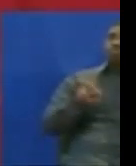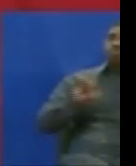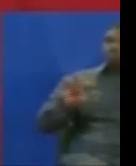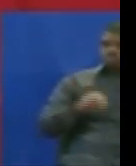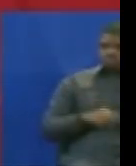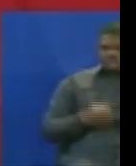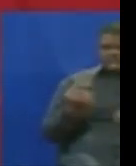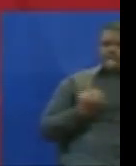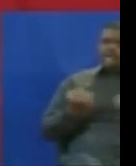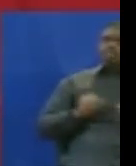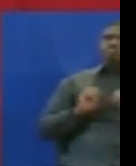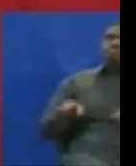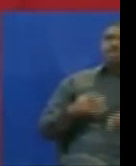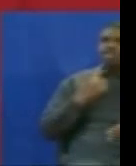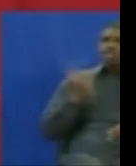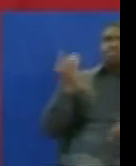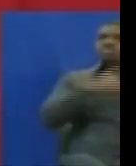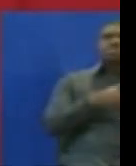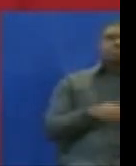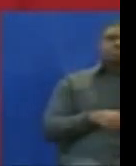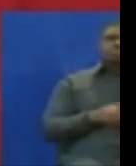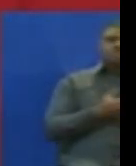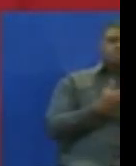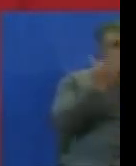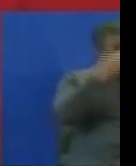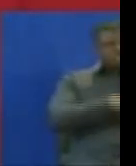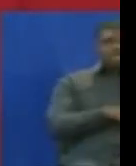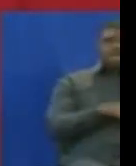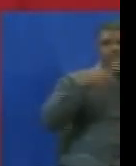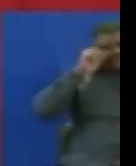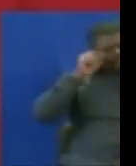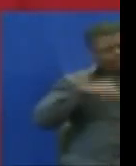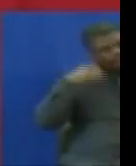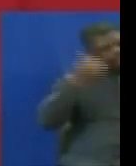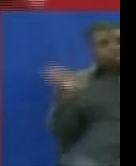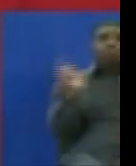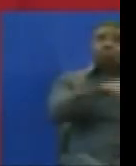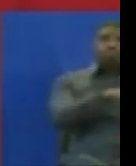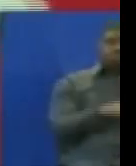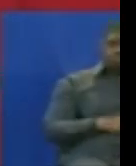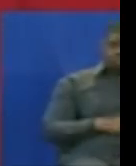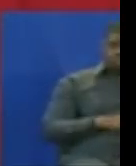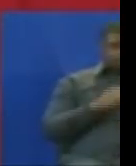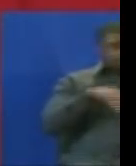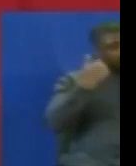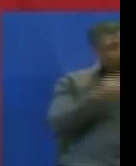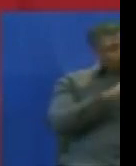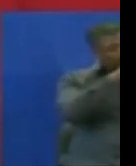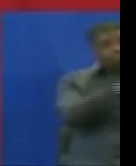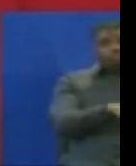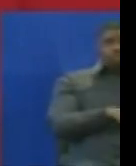serikali. Anasema siwezi kuja huko mimi kwa sababu kiza. Na wala hapa nitakuja kesho. Kesho yake kaenda kakagua,